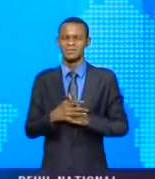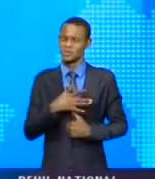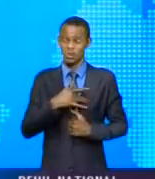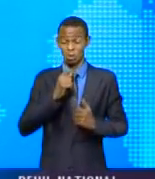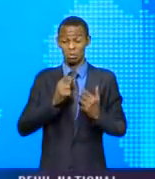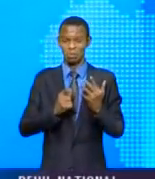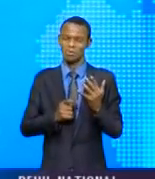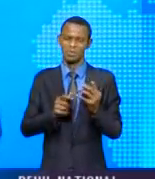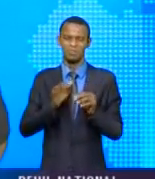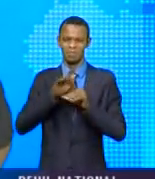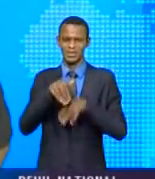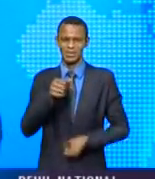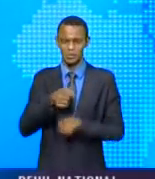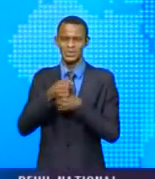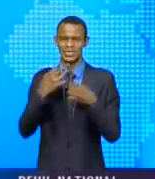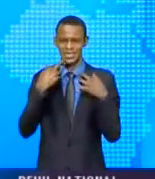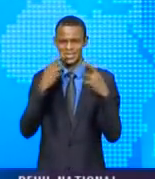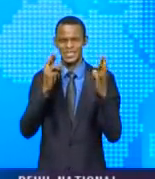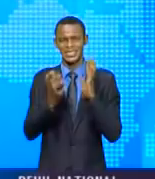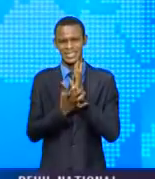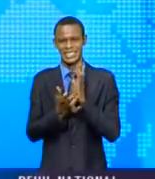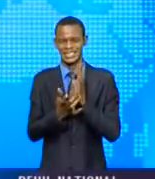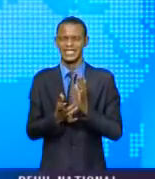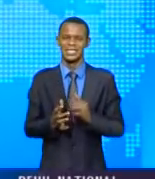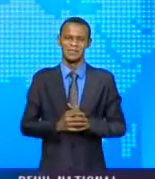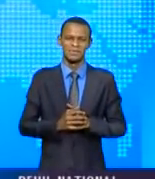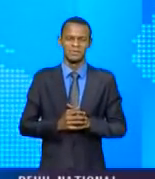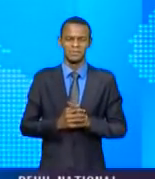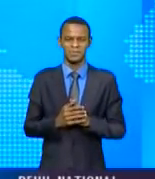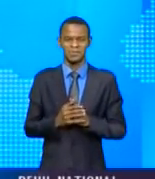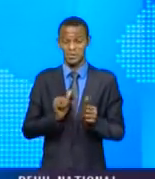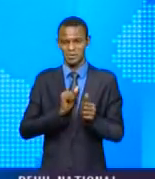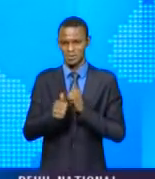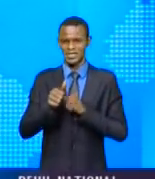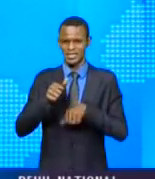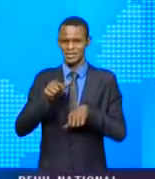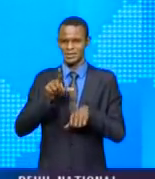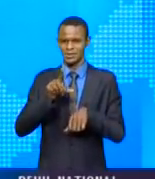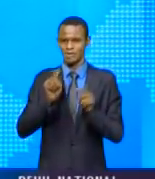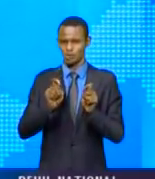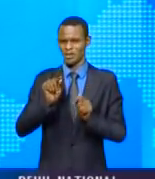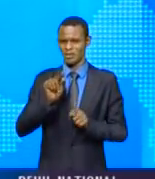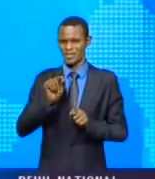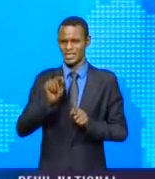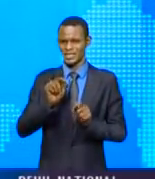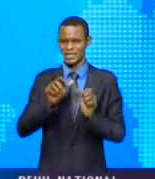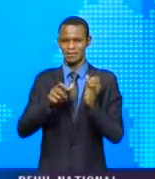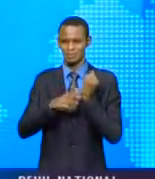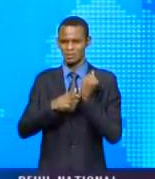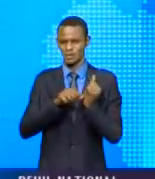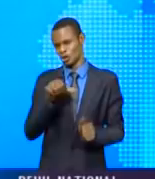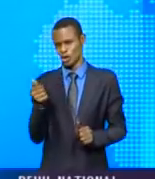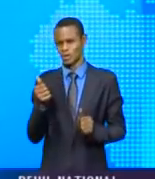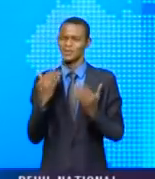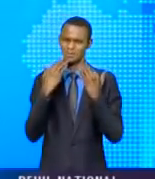yannick ngombo était à la technique de ris mozota céret de votre à 20 heures pour une autre session d'information